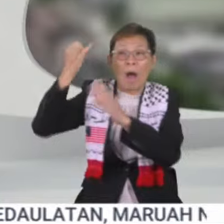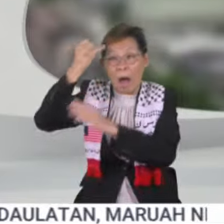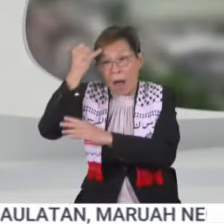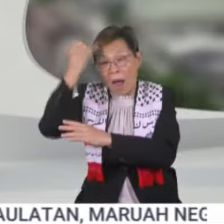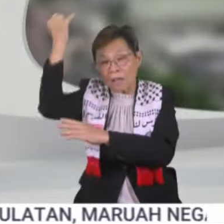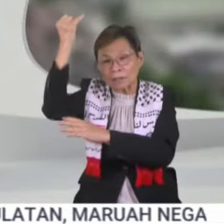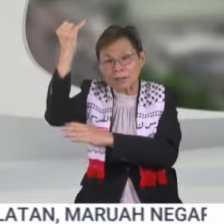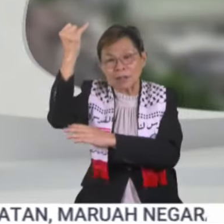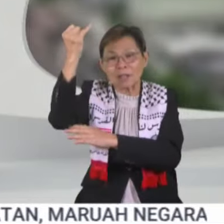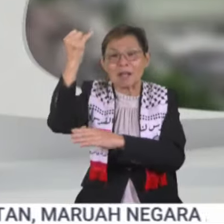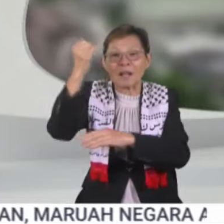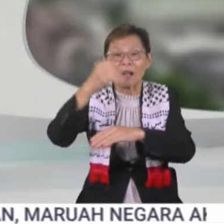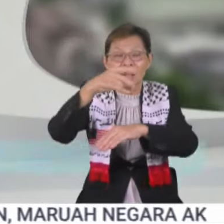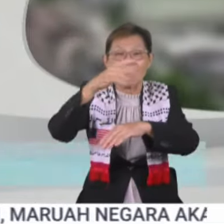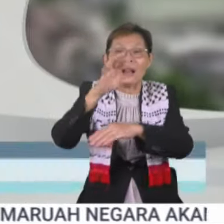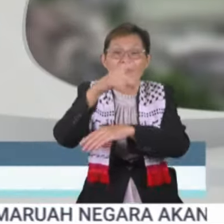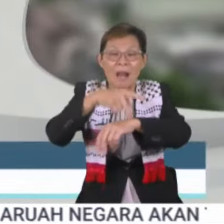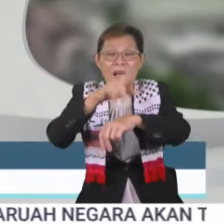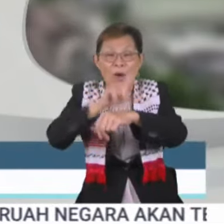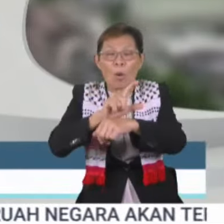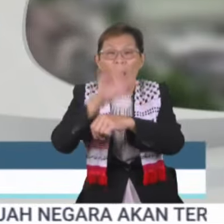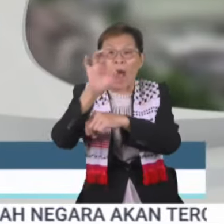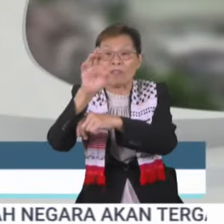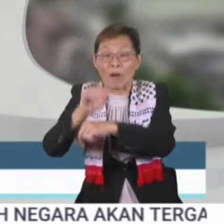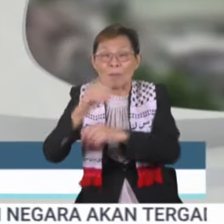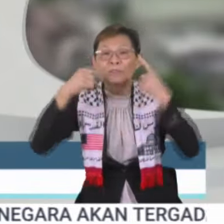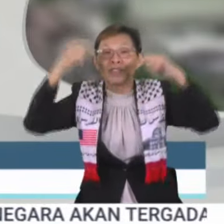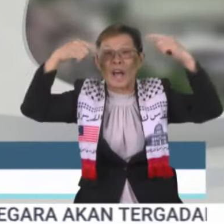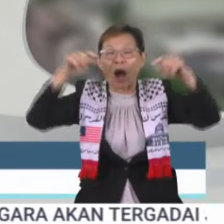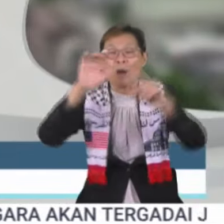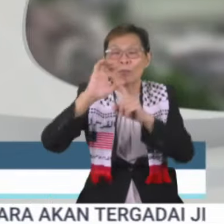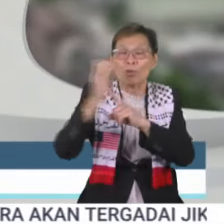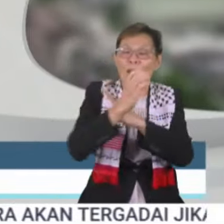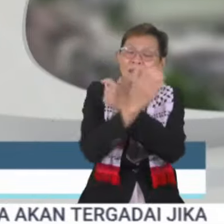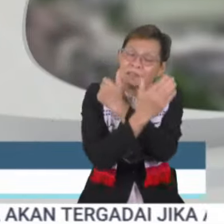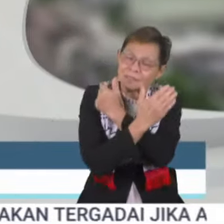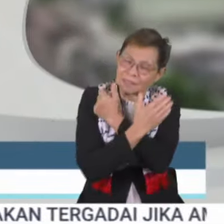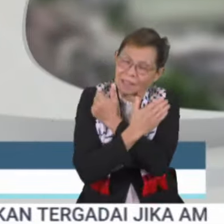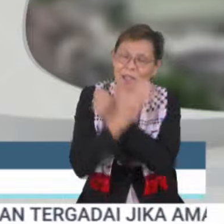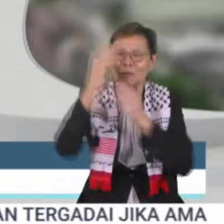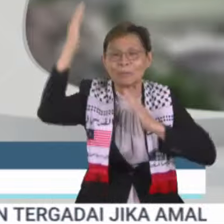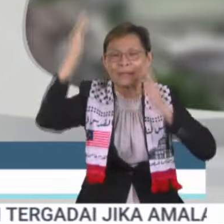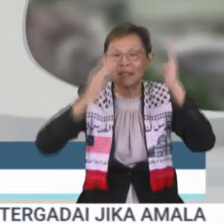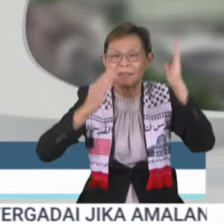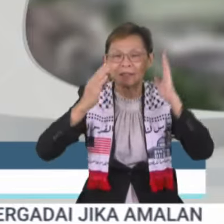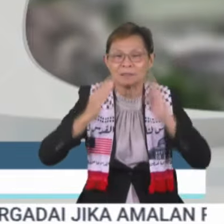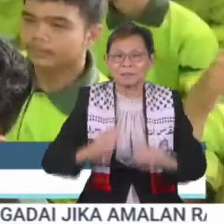FM 2024 berjaya menerapkan budaya sayangkan negara.